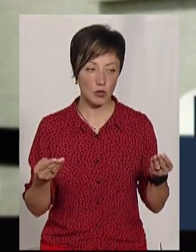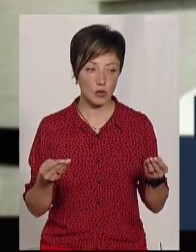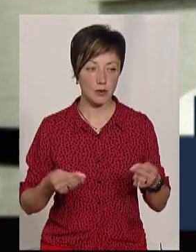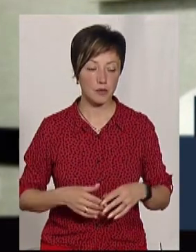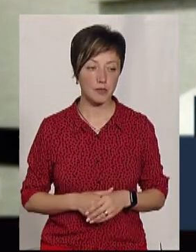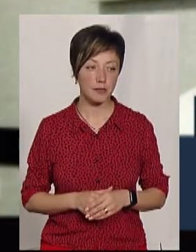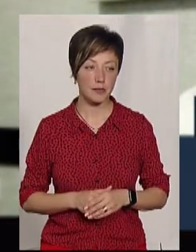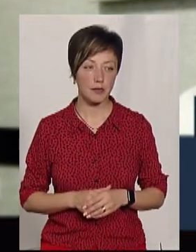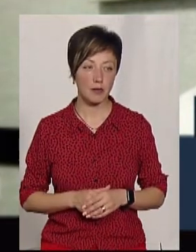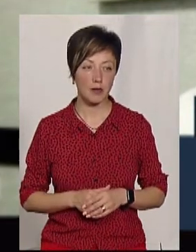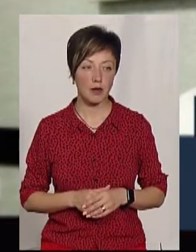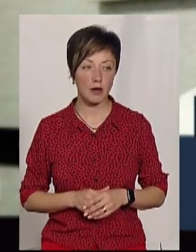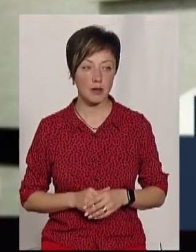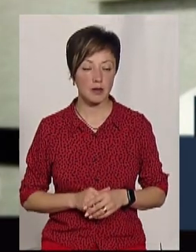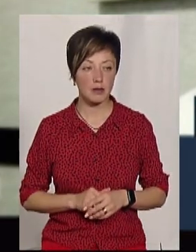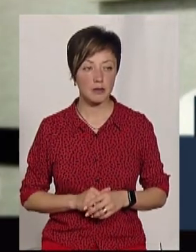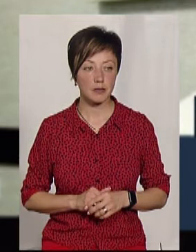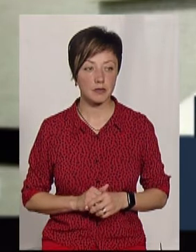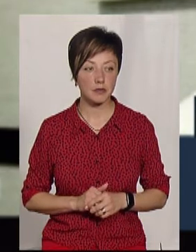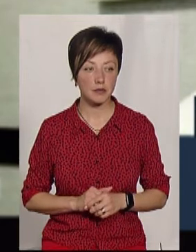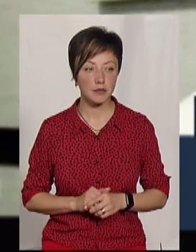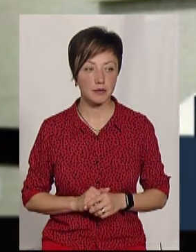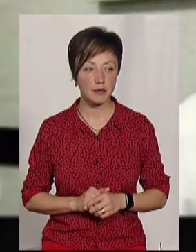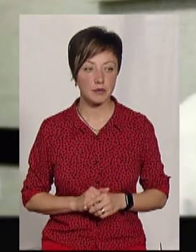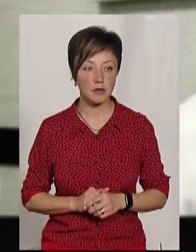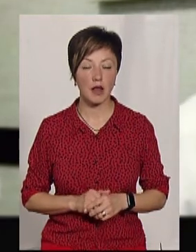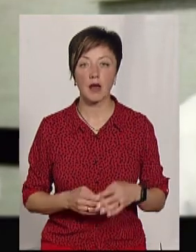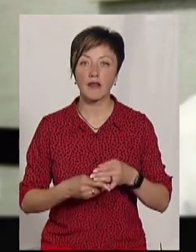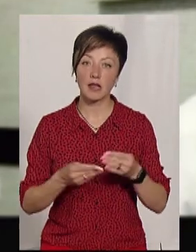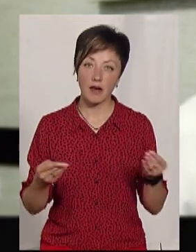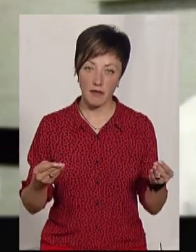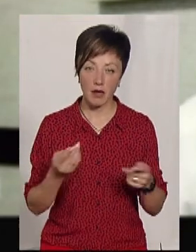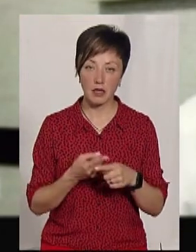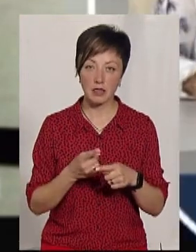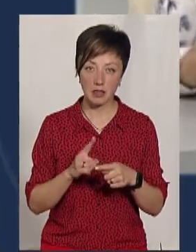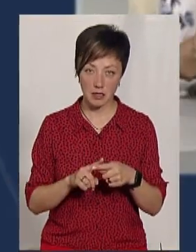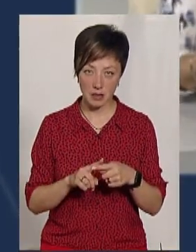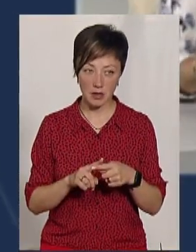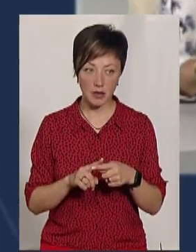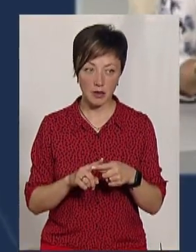1050-55 людей мають можливість їздити за спецпосвідчення. Їх видавали ці